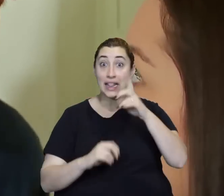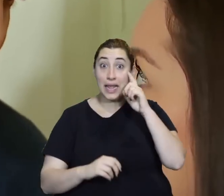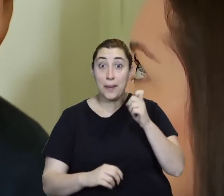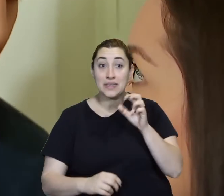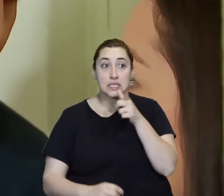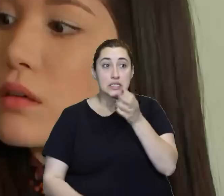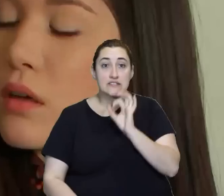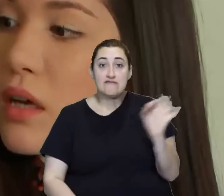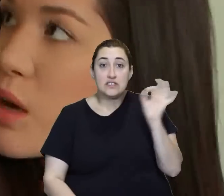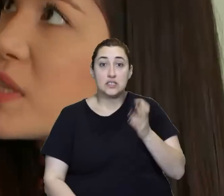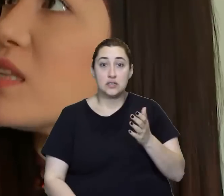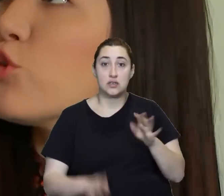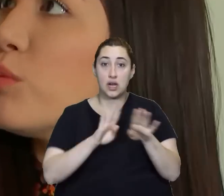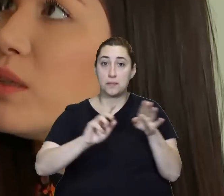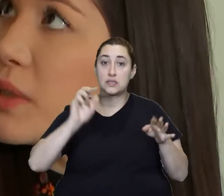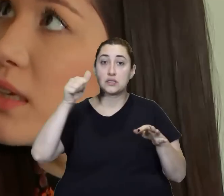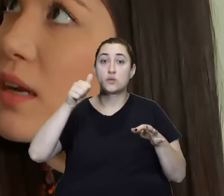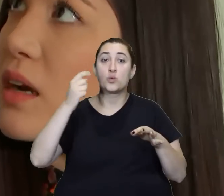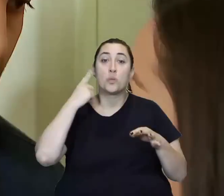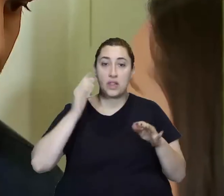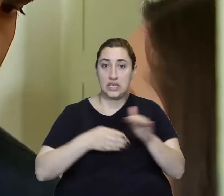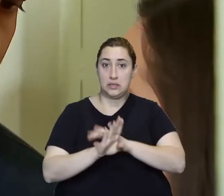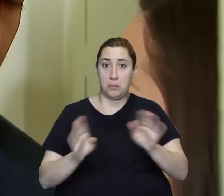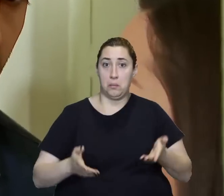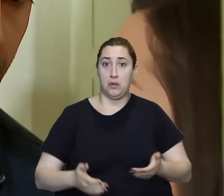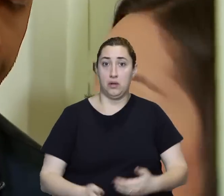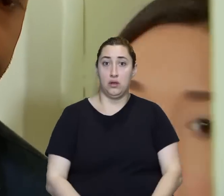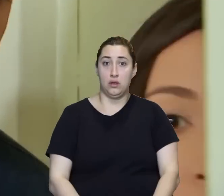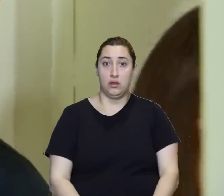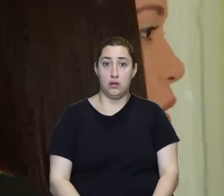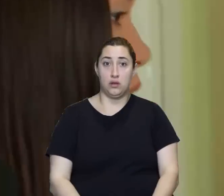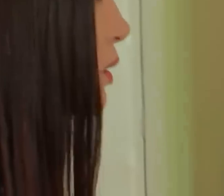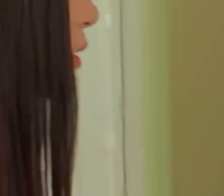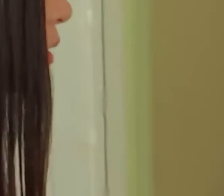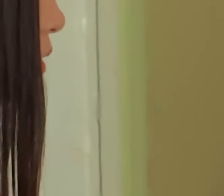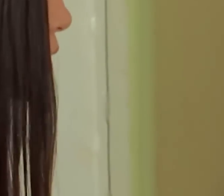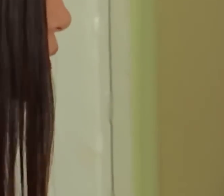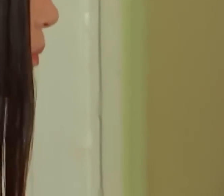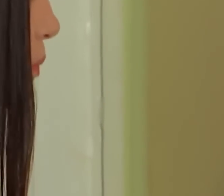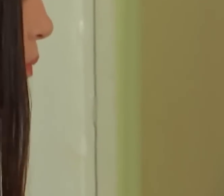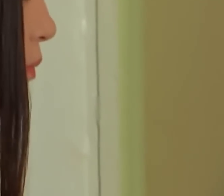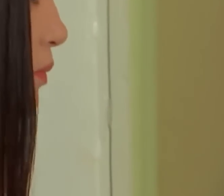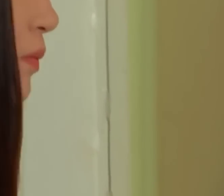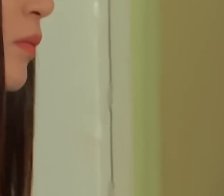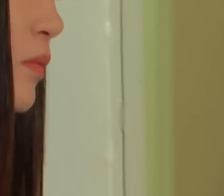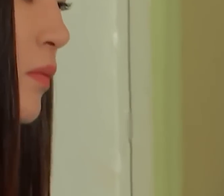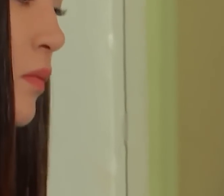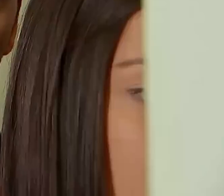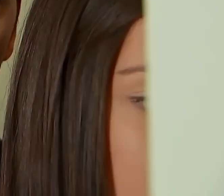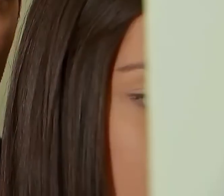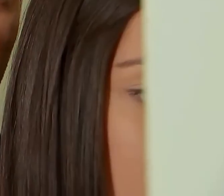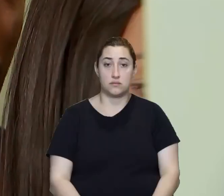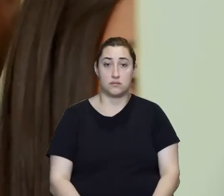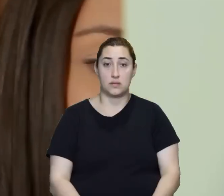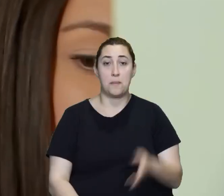Acaba yani hiç ses gelmiyor. Kapı sesini duymadın mı, girdiler? Zehra önüne döndü, kulaklarını yeniden kapıya yasladılar. Ömer